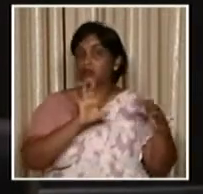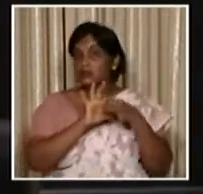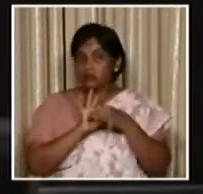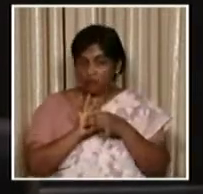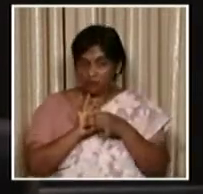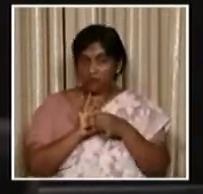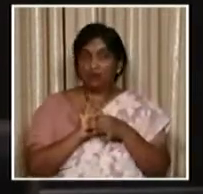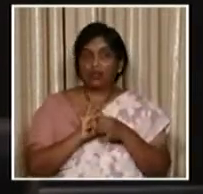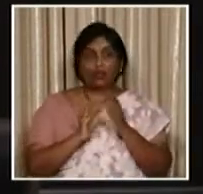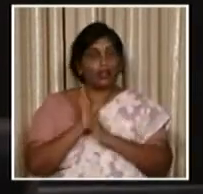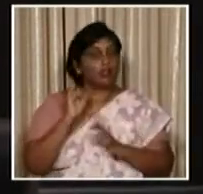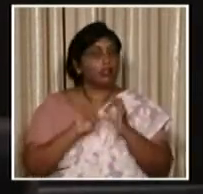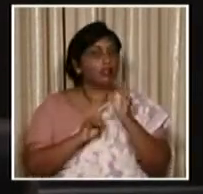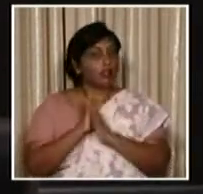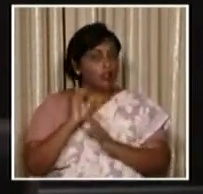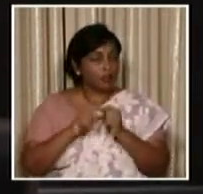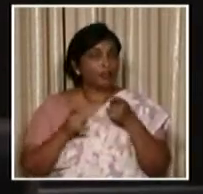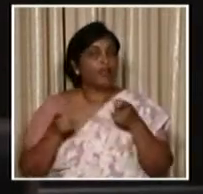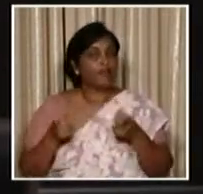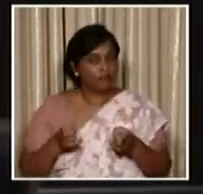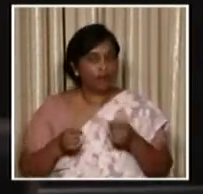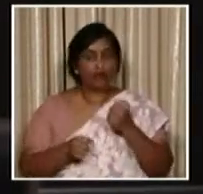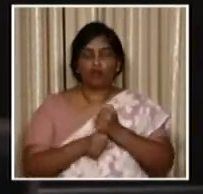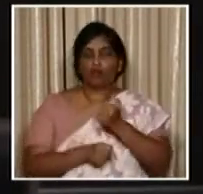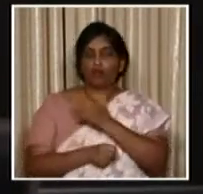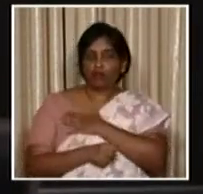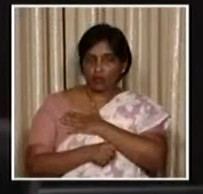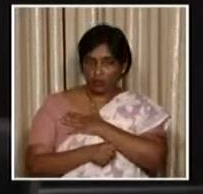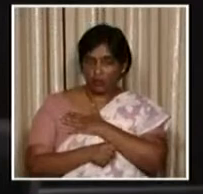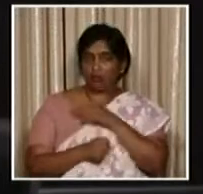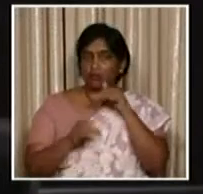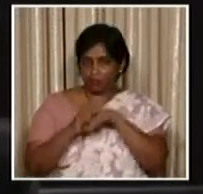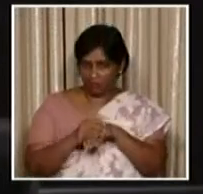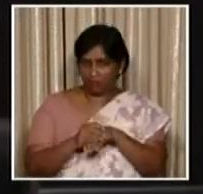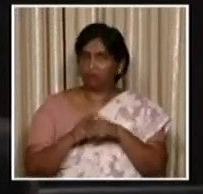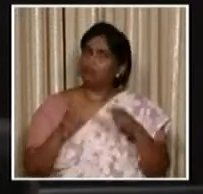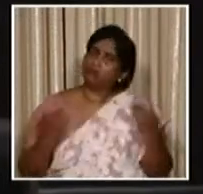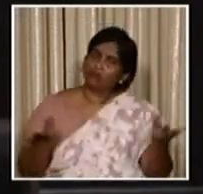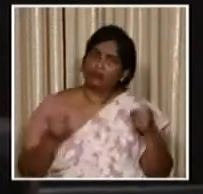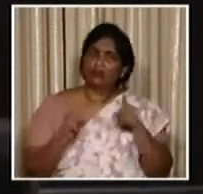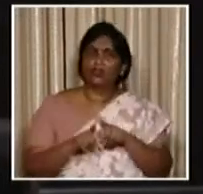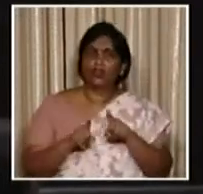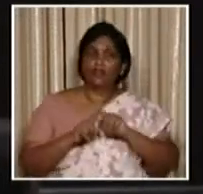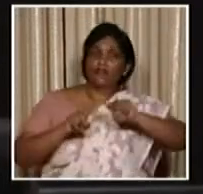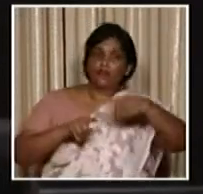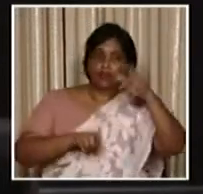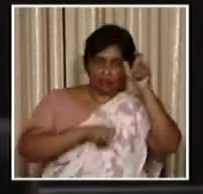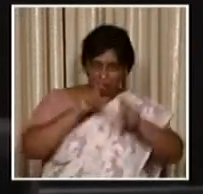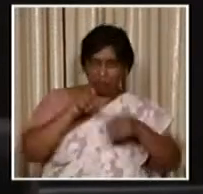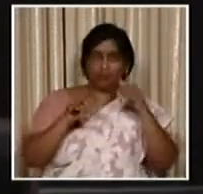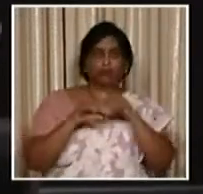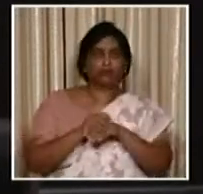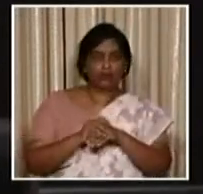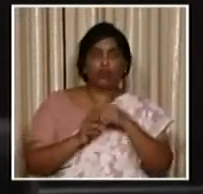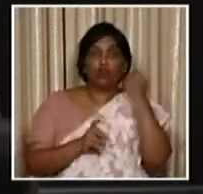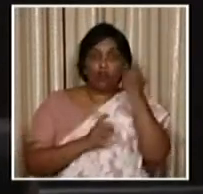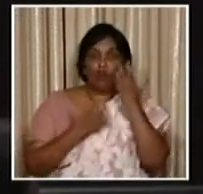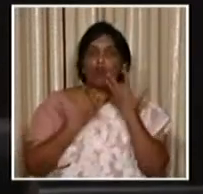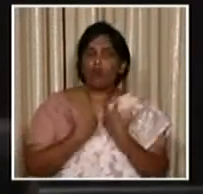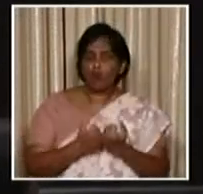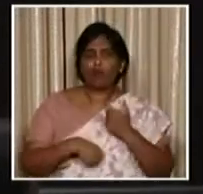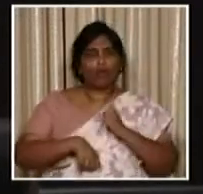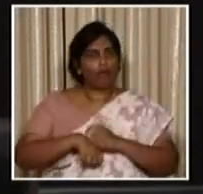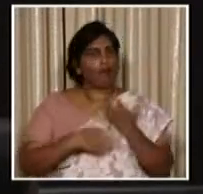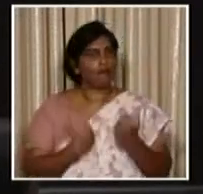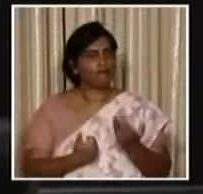වෙච්ච මැති ඇමතිවරු ඉන්නවද ගෝඨාභය රාජපක්ෂද ඉන්නේ එහෙමත් නැත්නම් වෙනත් කවුරු හරිද ඉන්නේ කියලා හොයන්න ඕන තරම් ඉඩ